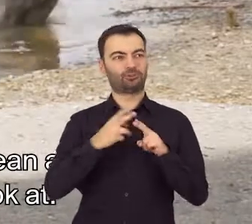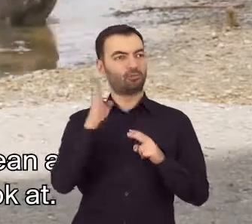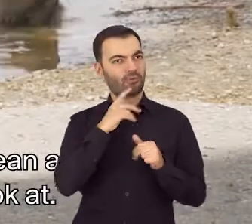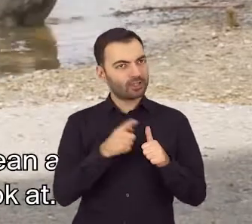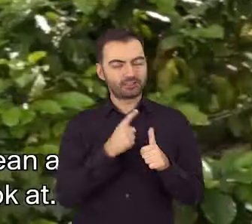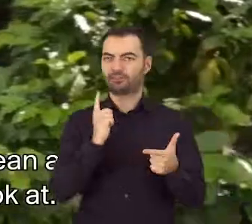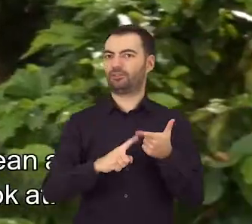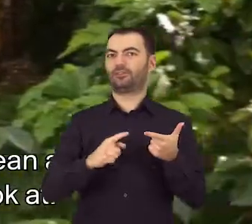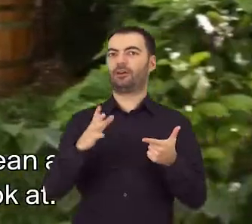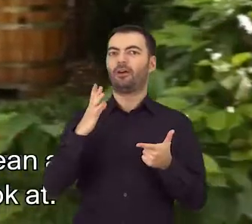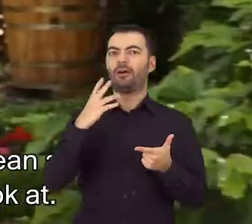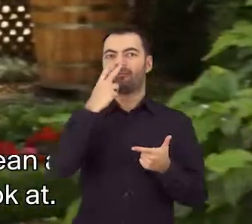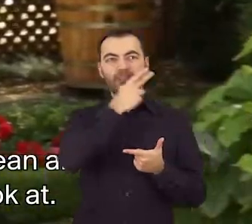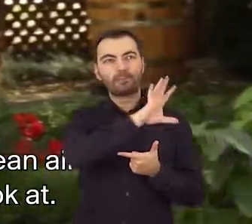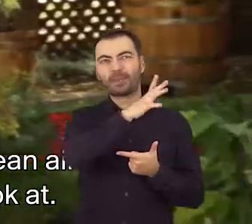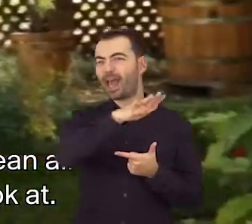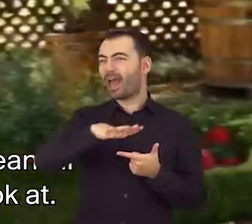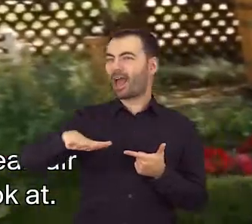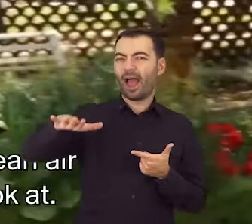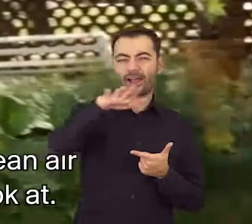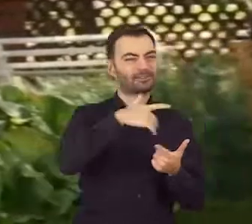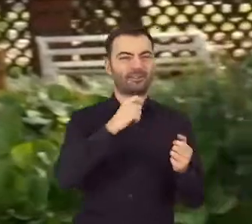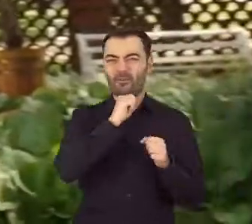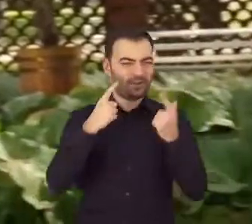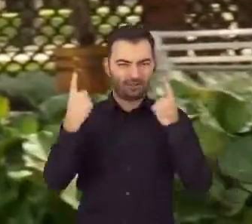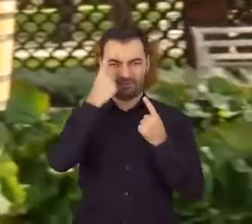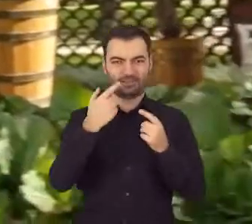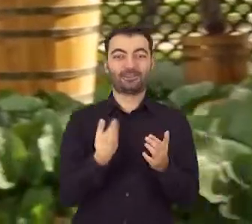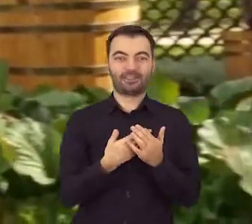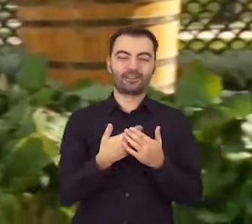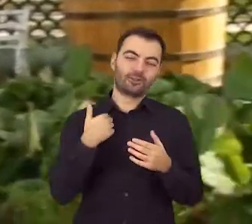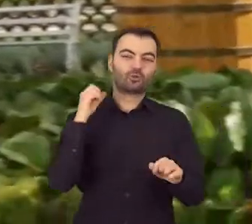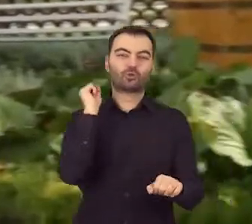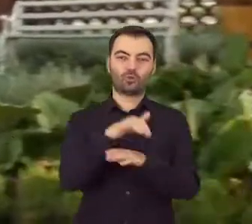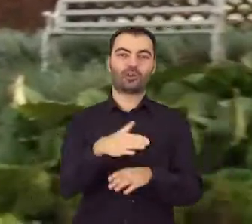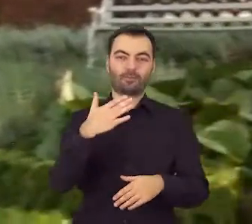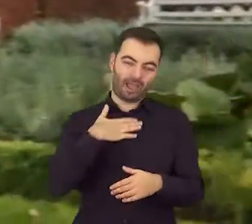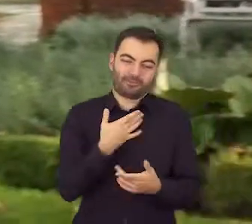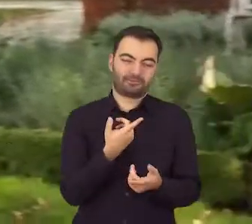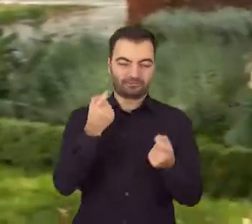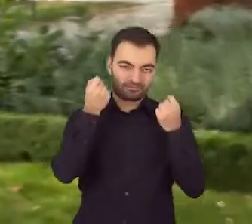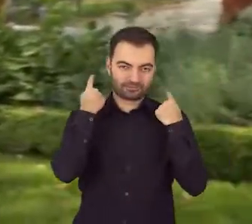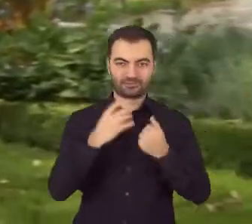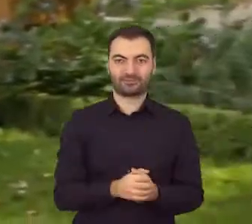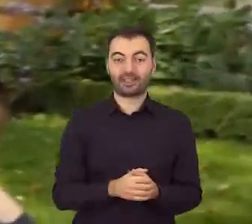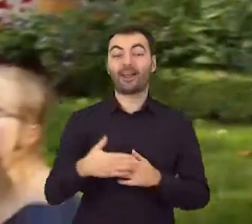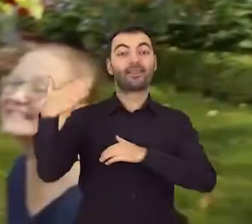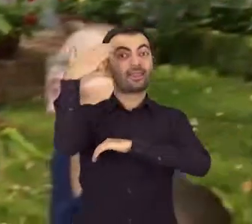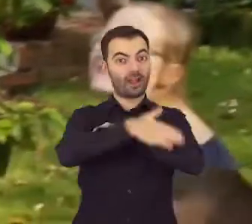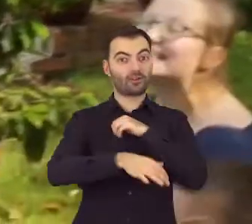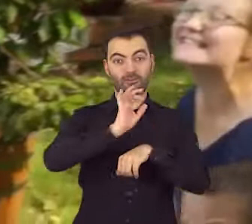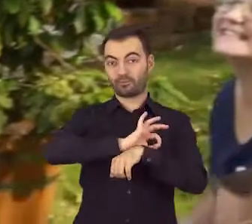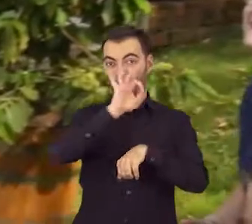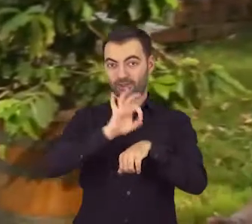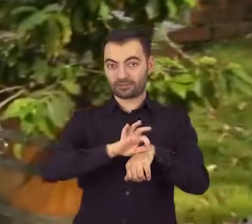czystego powietrza, że możemy patrzeć na piękny krajobraz. Mało o tym myślimy, bo jest nam to dane po prostu. Na zakończenie